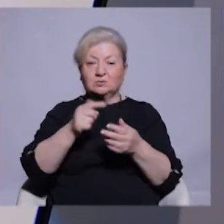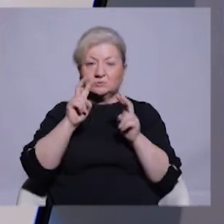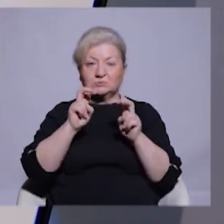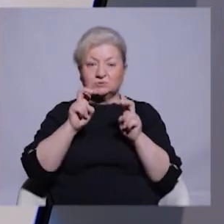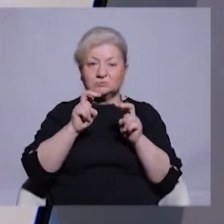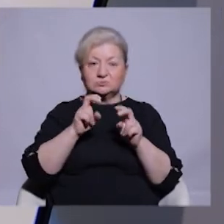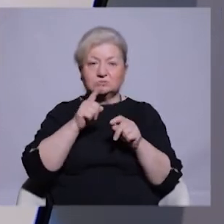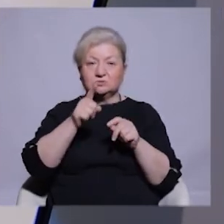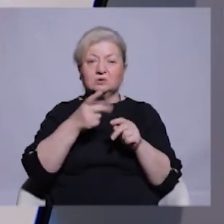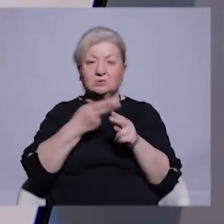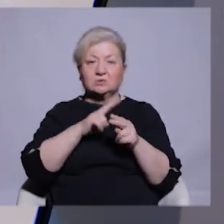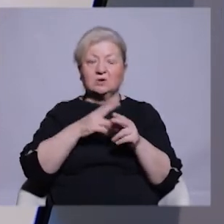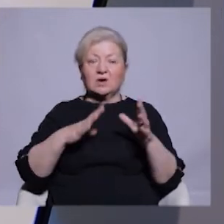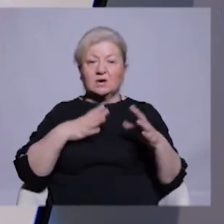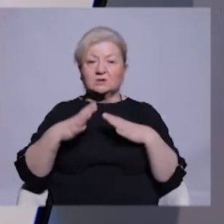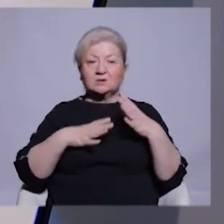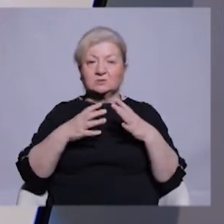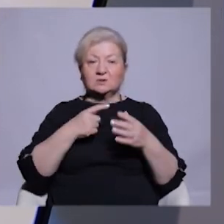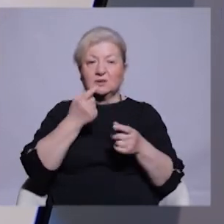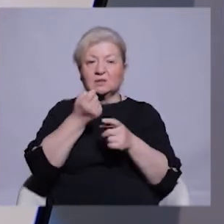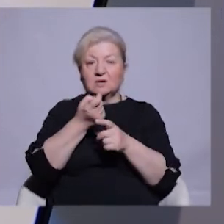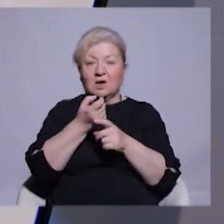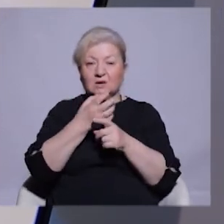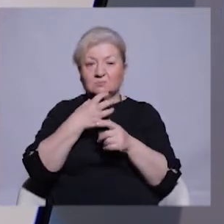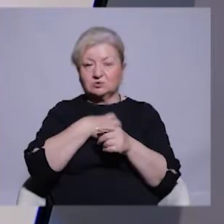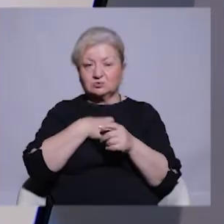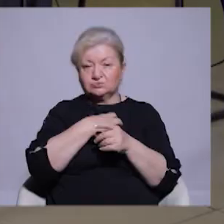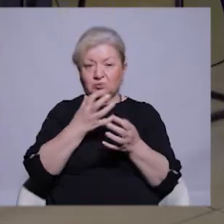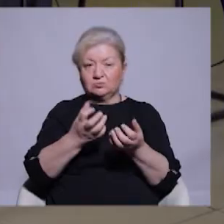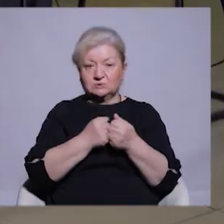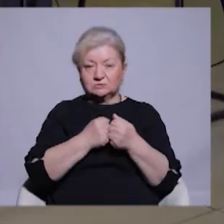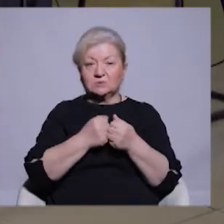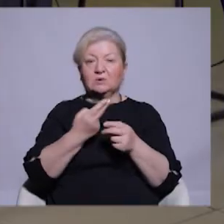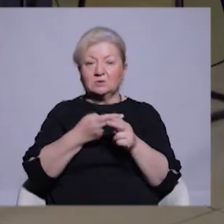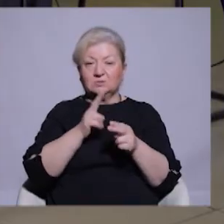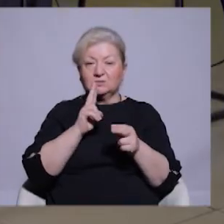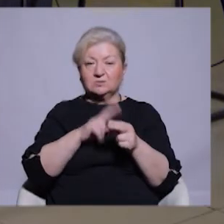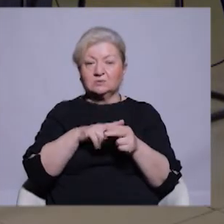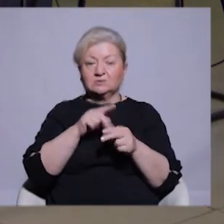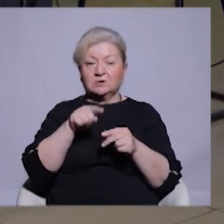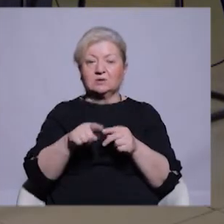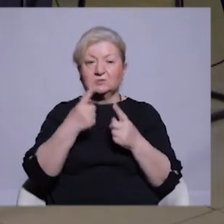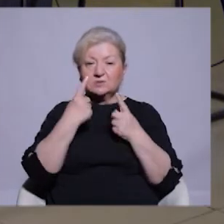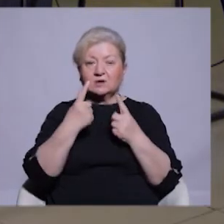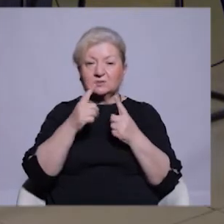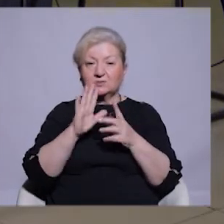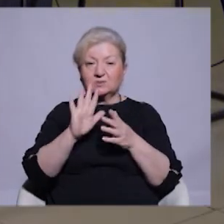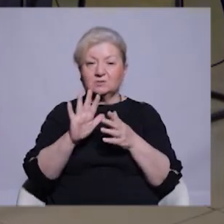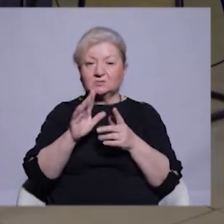ნიშნავს, რომ ენერგია უფრო ნაკლებ მნიშვნელობას იღებს. შესაბამისად, მაშინ ერთადერთი